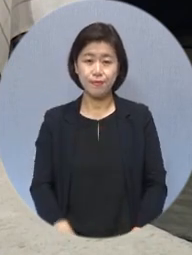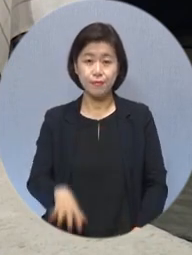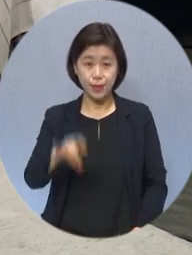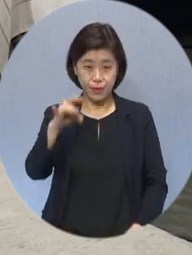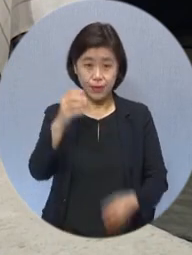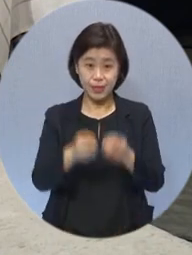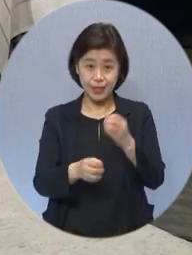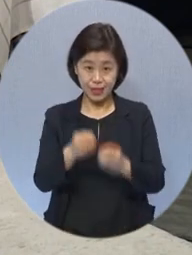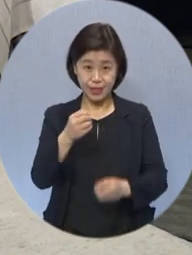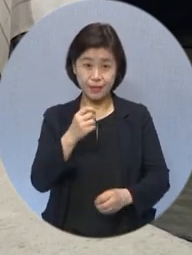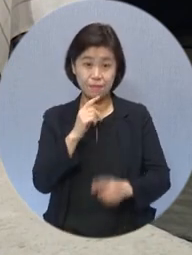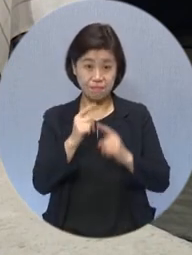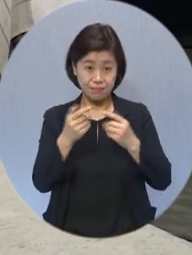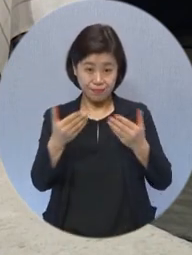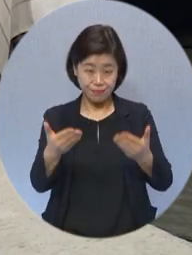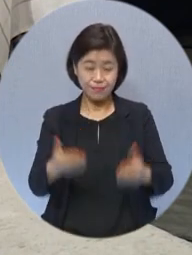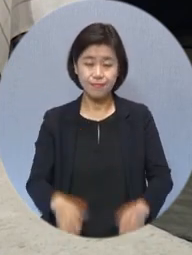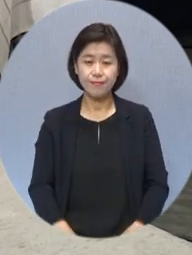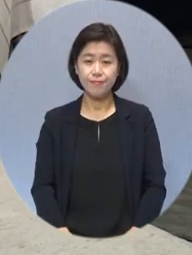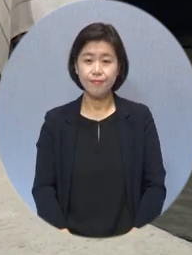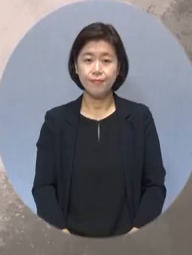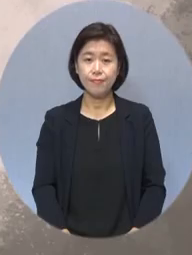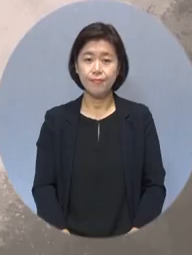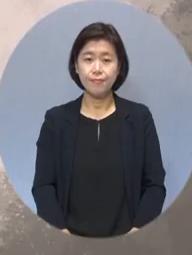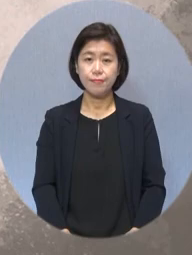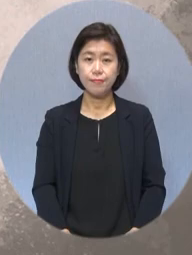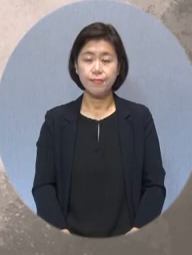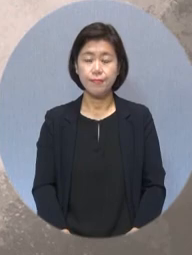작품 낭송 청해 보겠습니다.